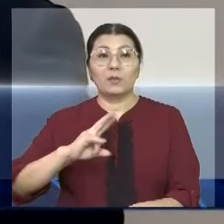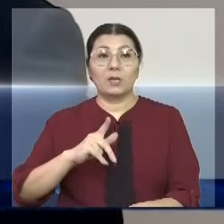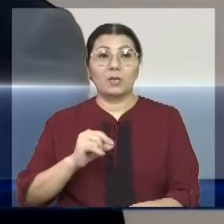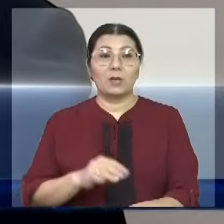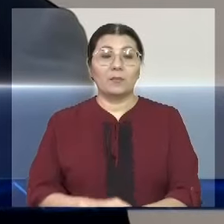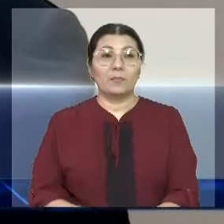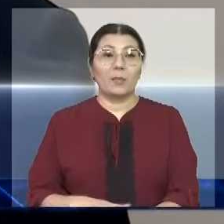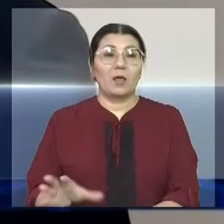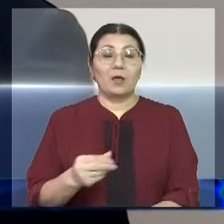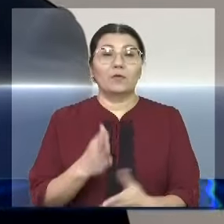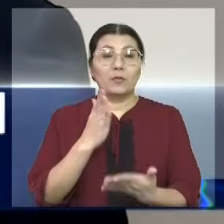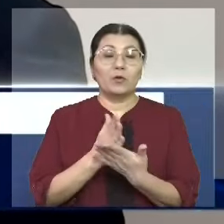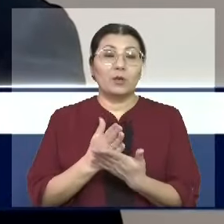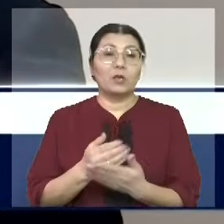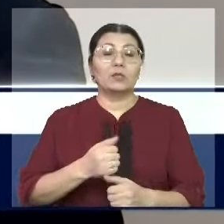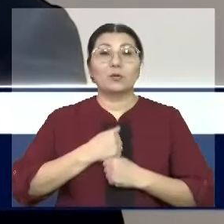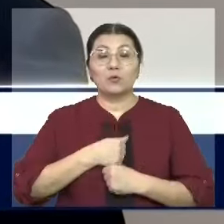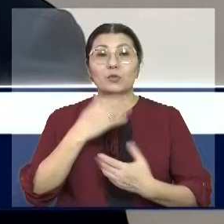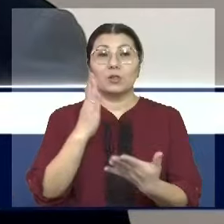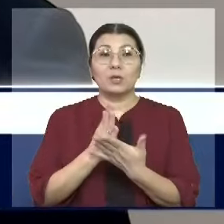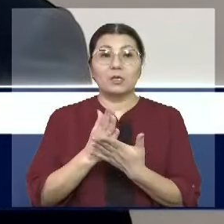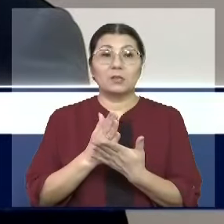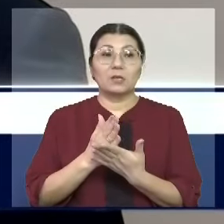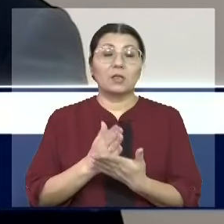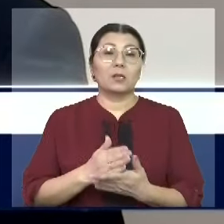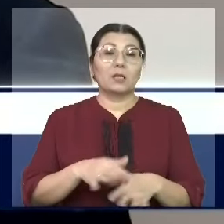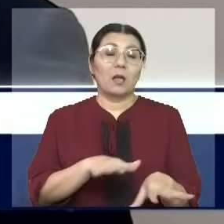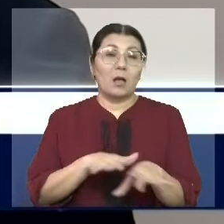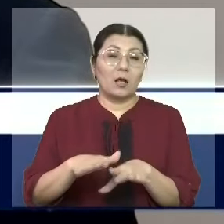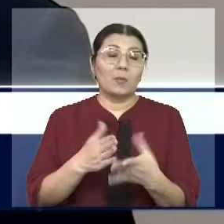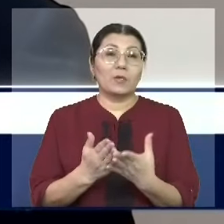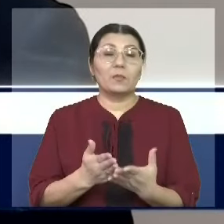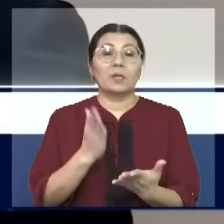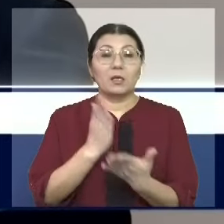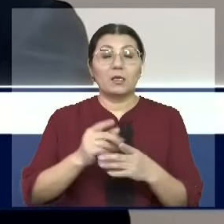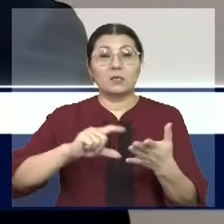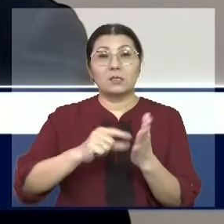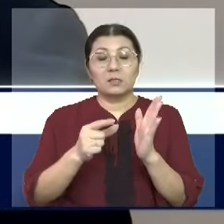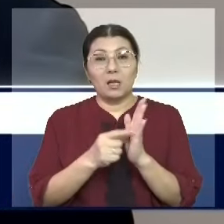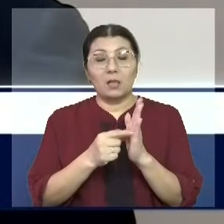здесь Ну всё предусмотрено это душ зоны компьютера зоны для чтения